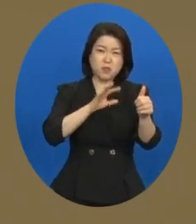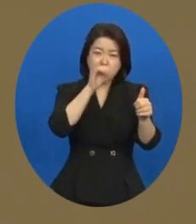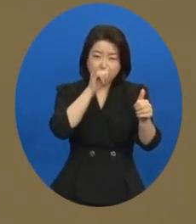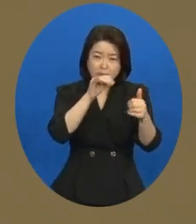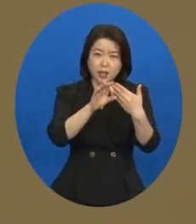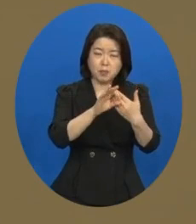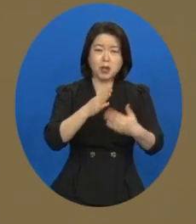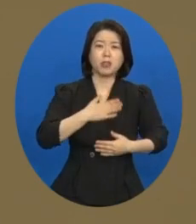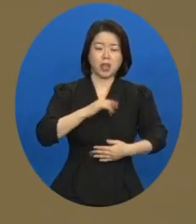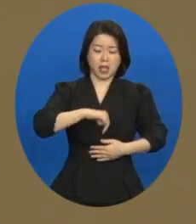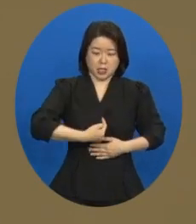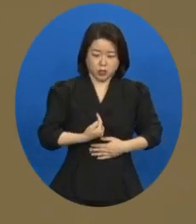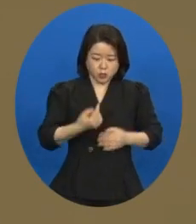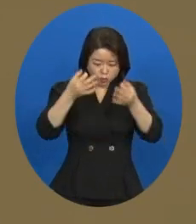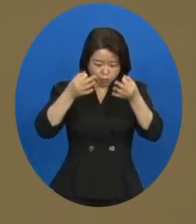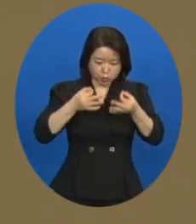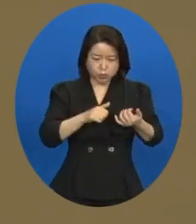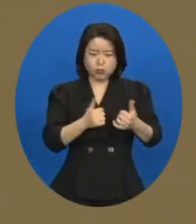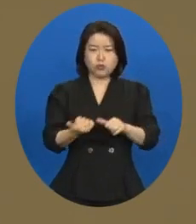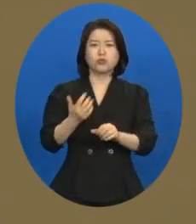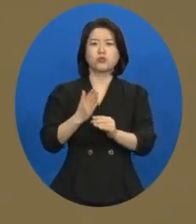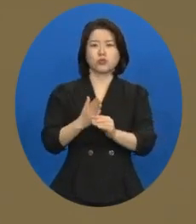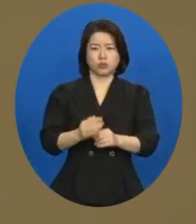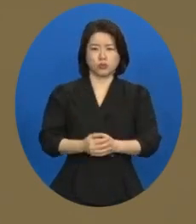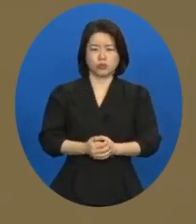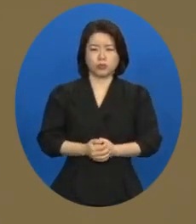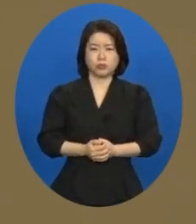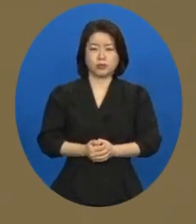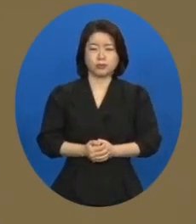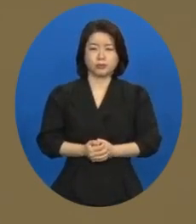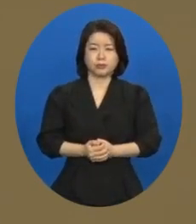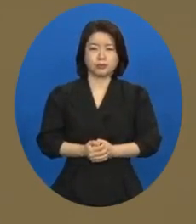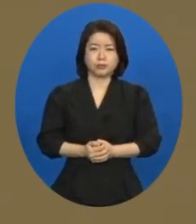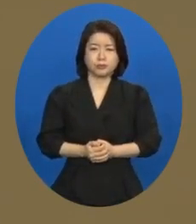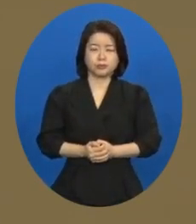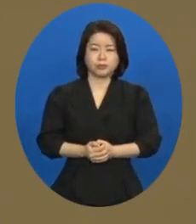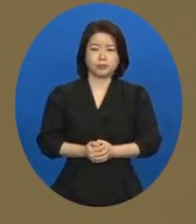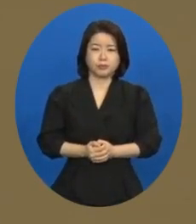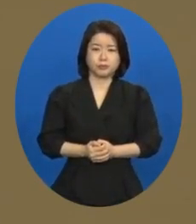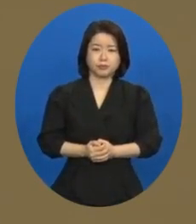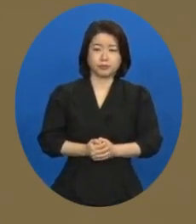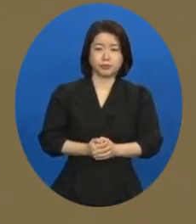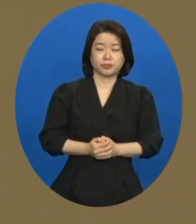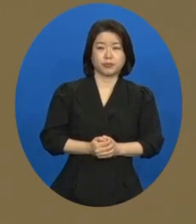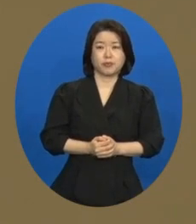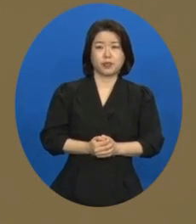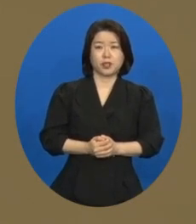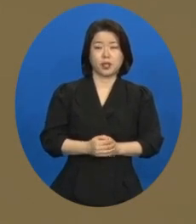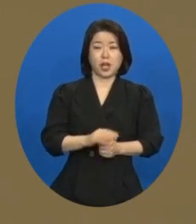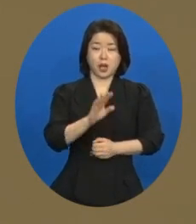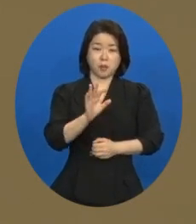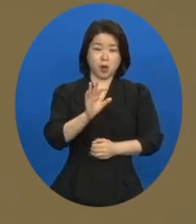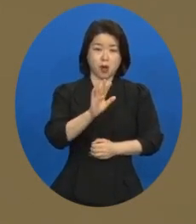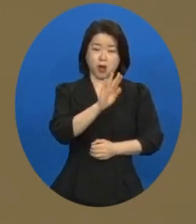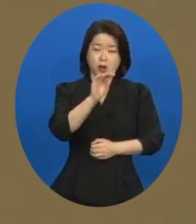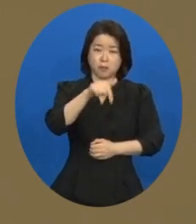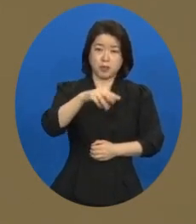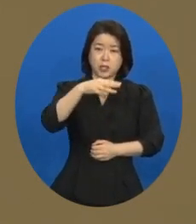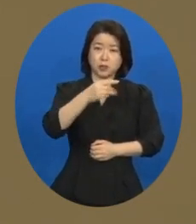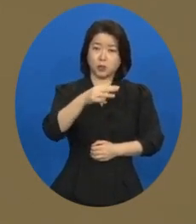있다면 그는 스스로를 죽이고 있는 거예요. 빅톨 위고의 마지막 장편 소설